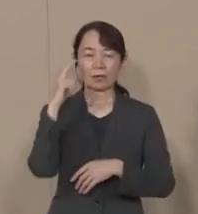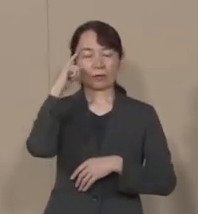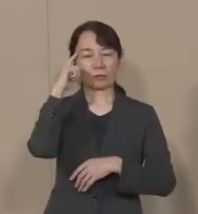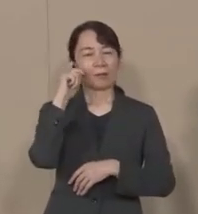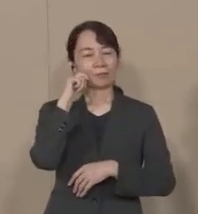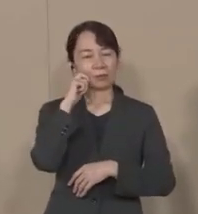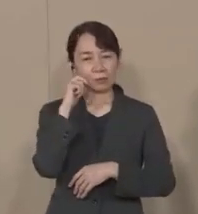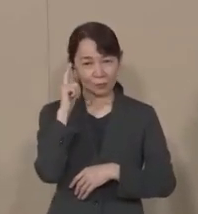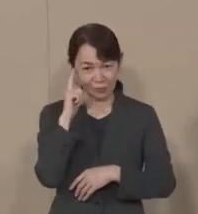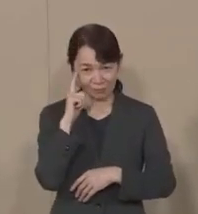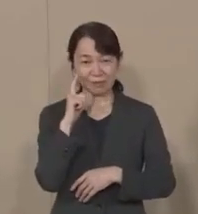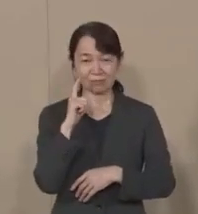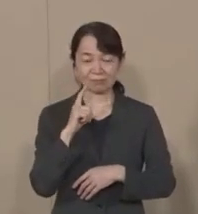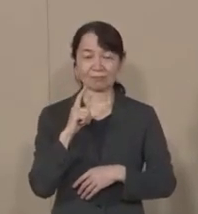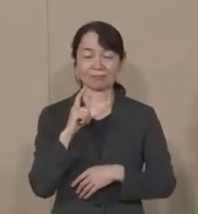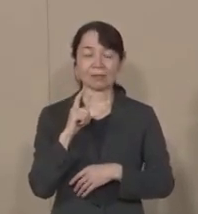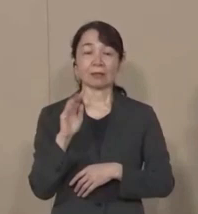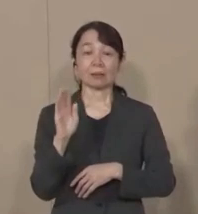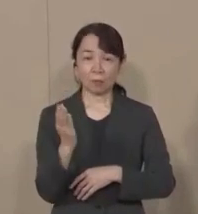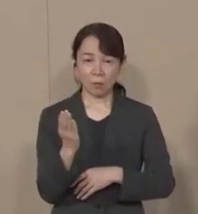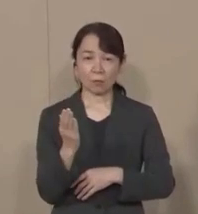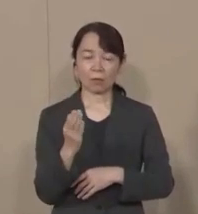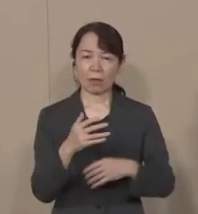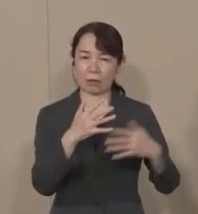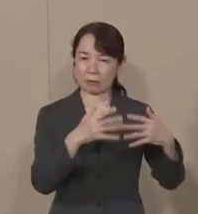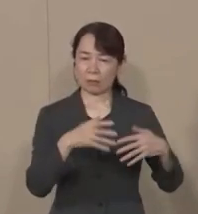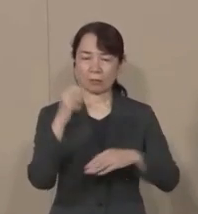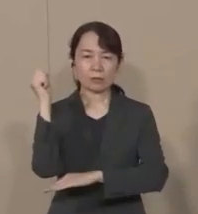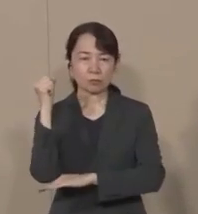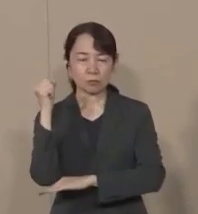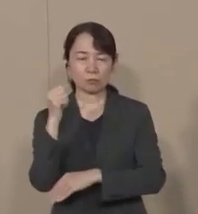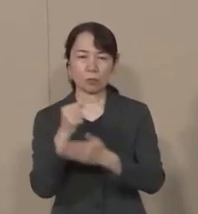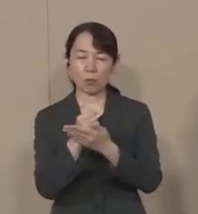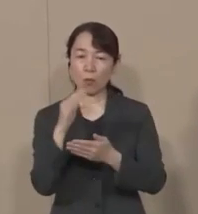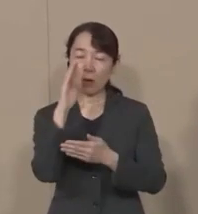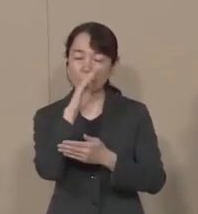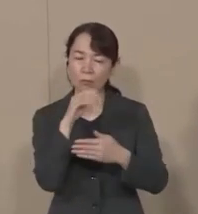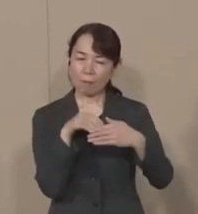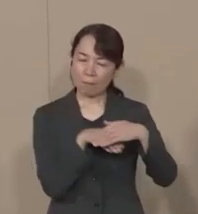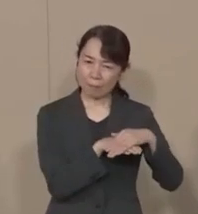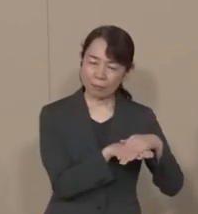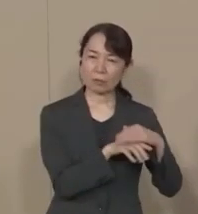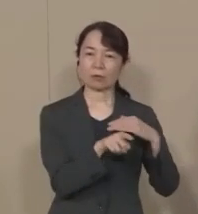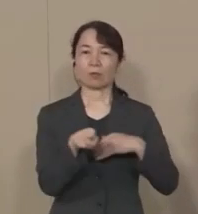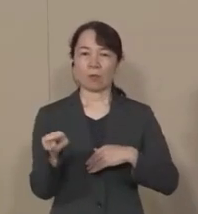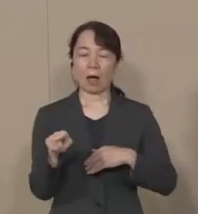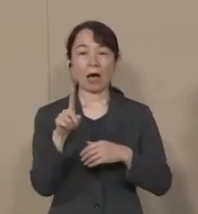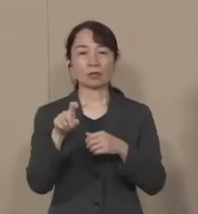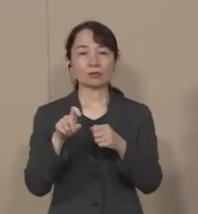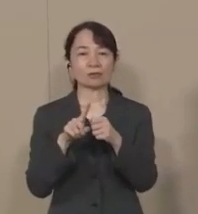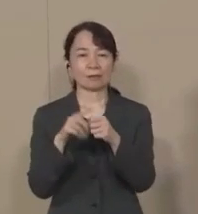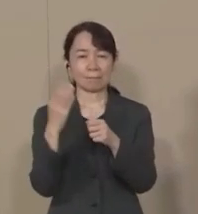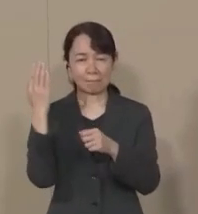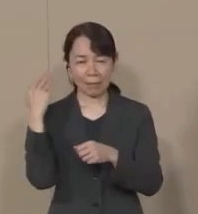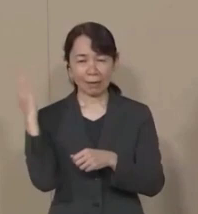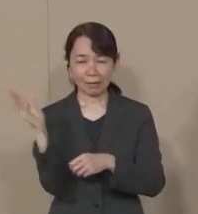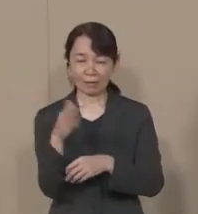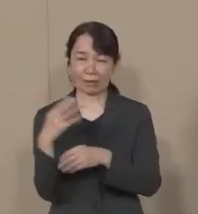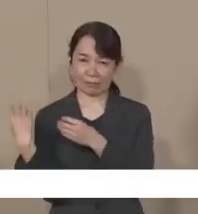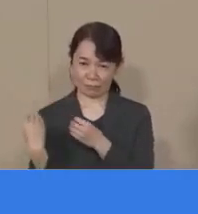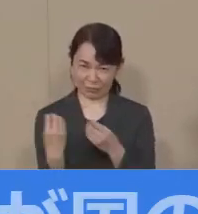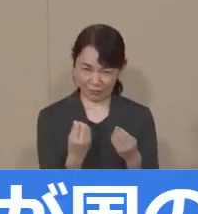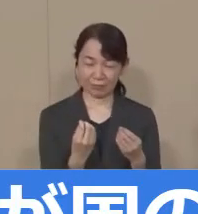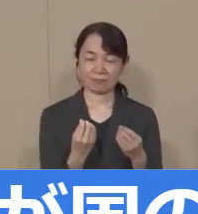気がつきにくいとは思いますがテレビ新聞のインベータスは11年前から全く変わっておりませ